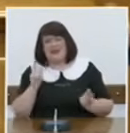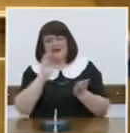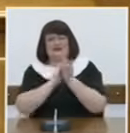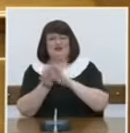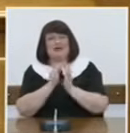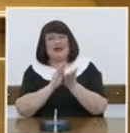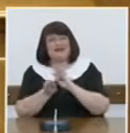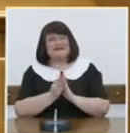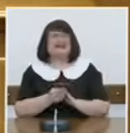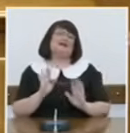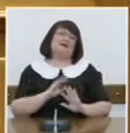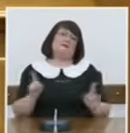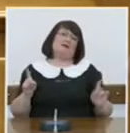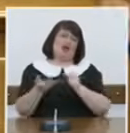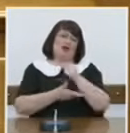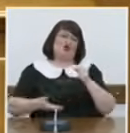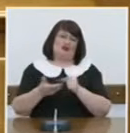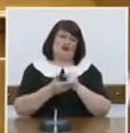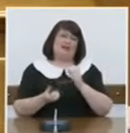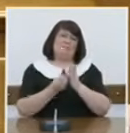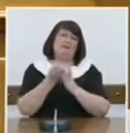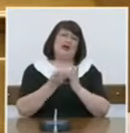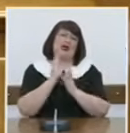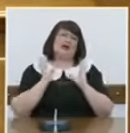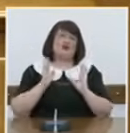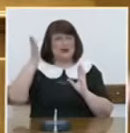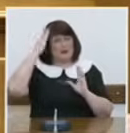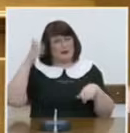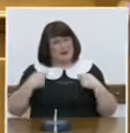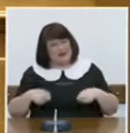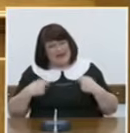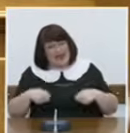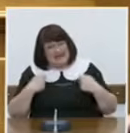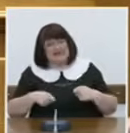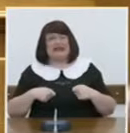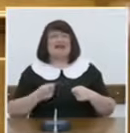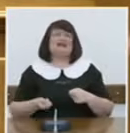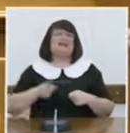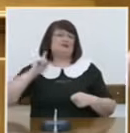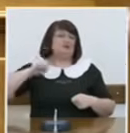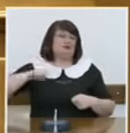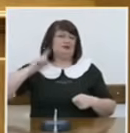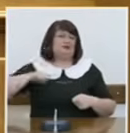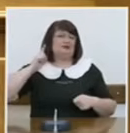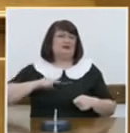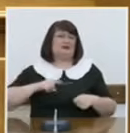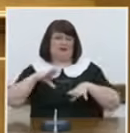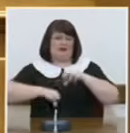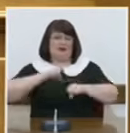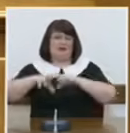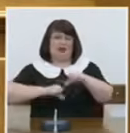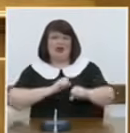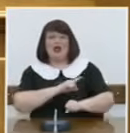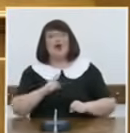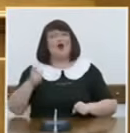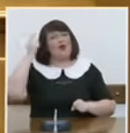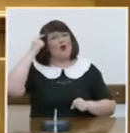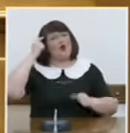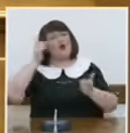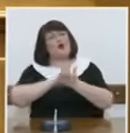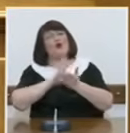αγροτικής παραγωγής. Όχι άλλες καπιταλιστικές καταχρήσεις των πλουγκατακτών. Όχι άλλες ιδεολειπτικές ανομαλίες. Όχι